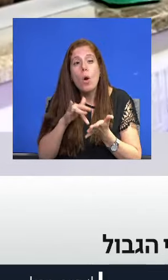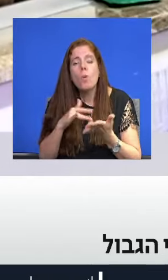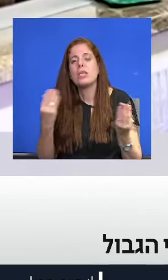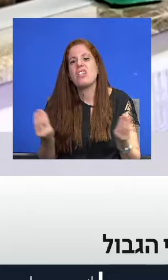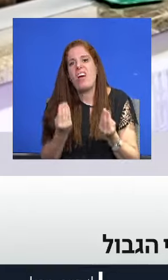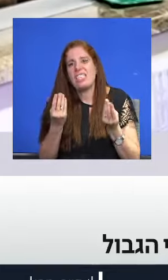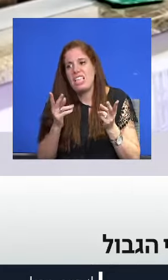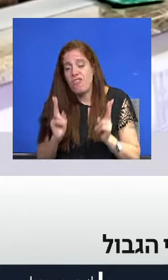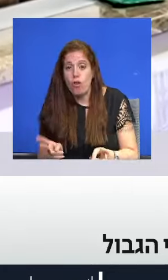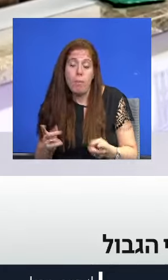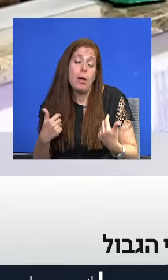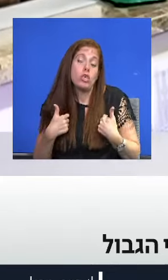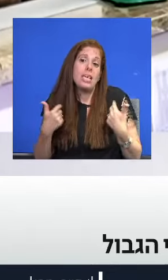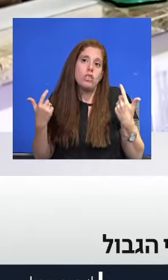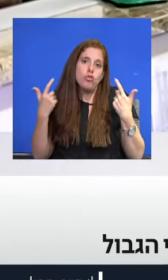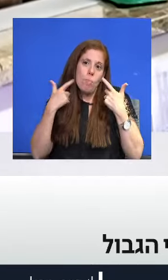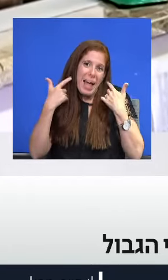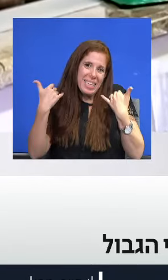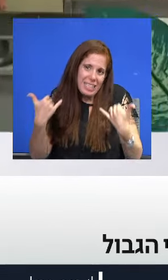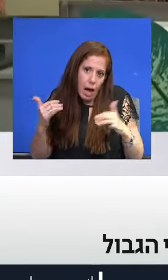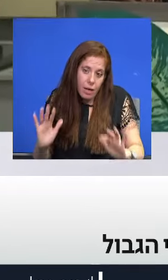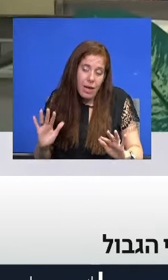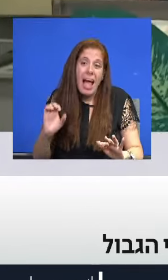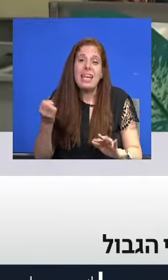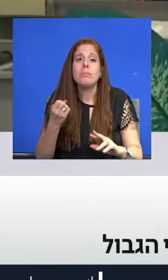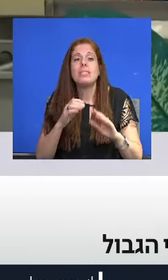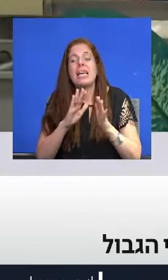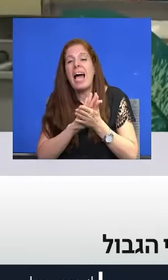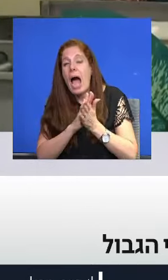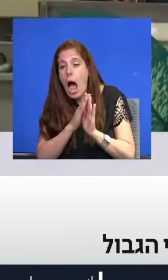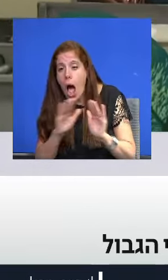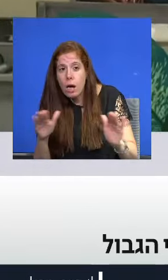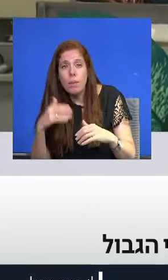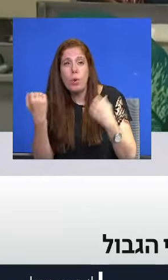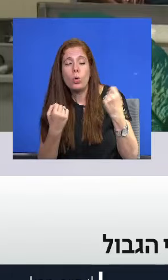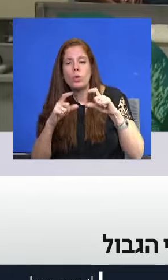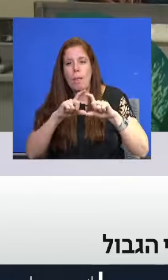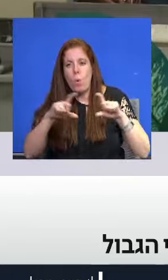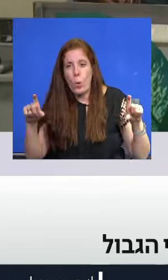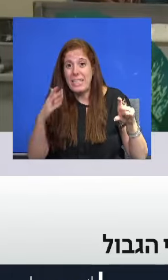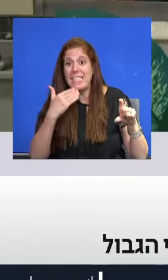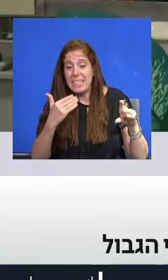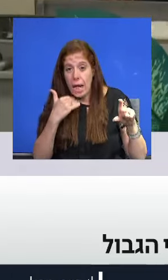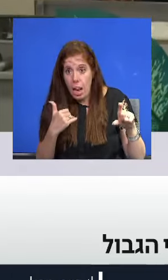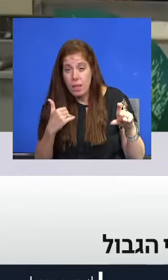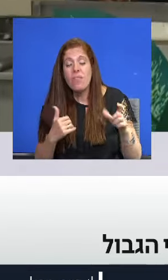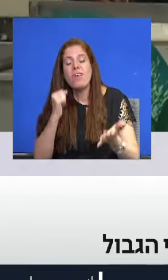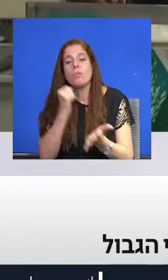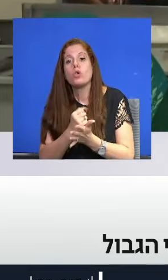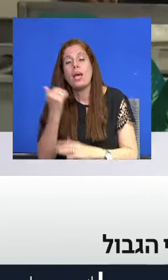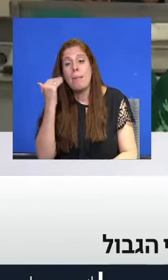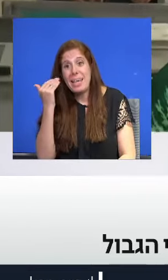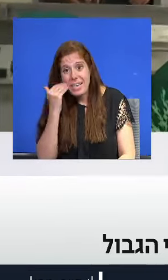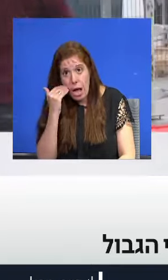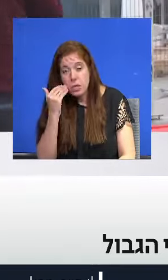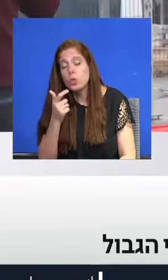הכיוון ממה שאני שומעת כרגע, שיהיה מדובר רק בלוחיות, במכוניות עם לוחיות זיהוי ישראלית ובעלי רישיון אמריקני. כלומר,